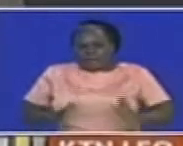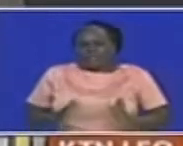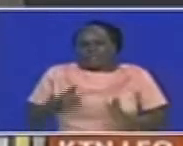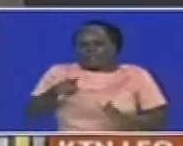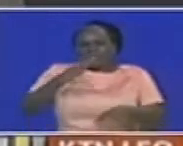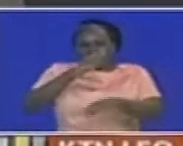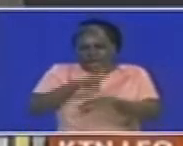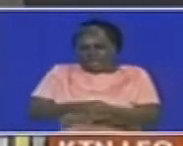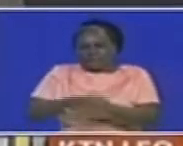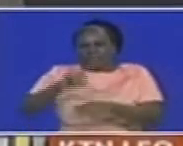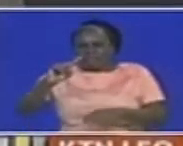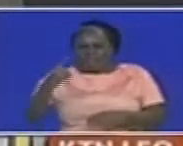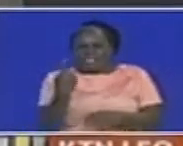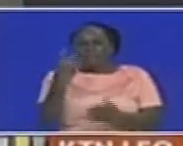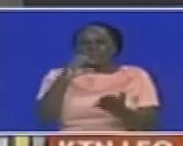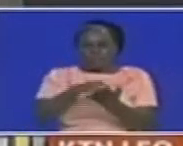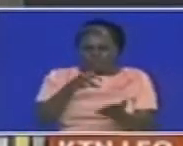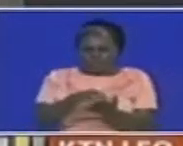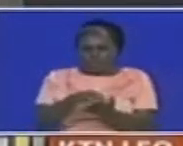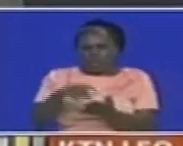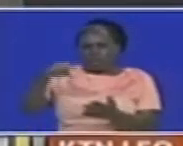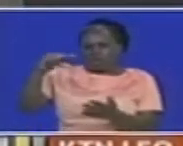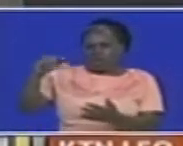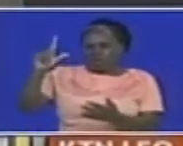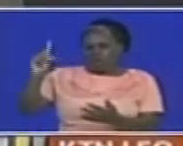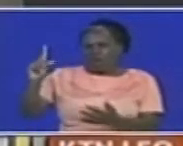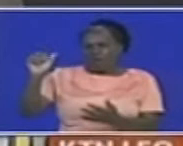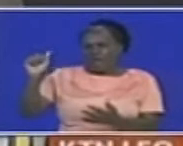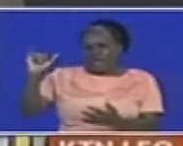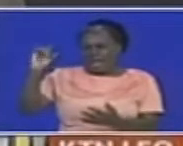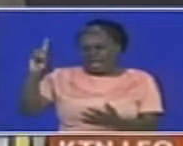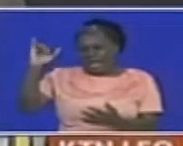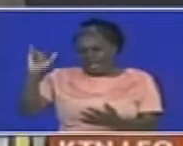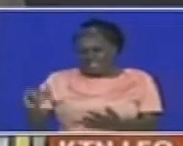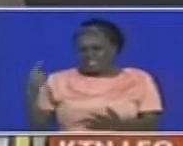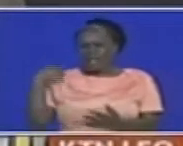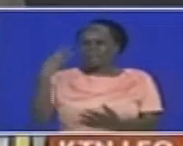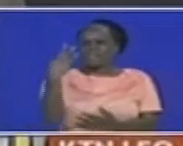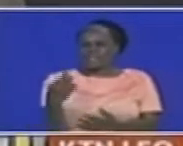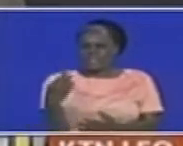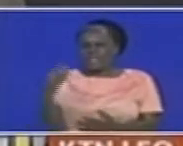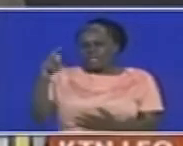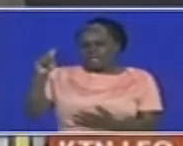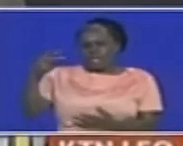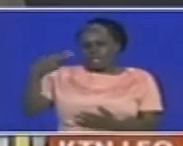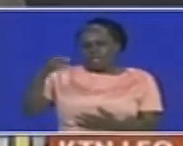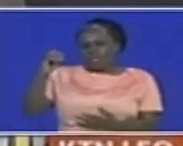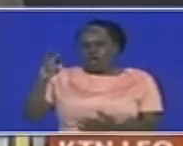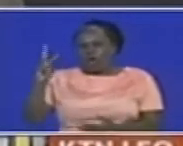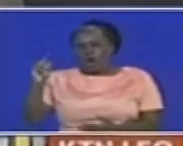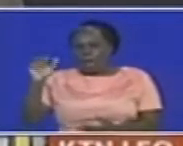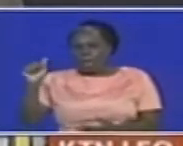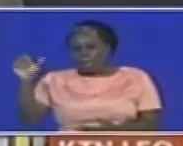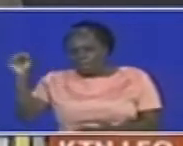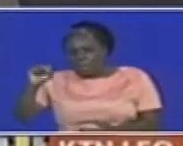alimaliza nafasi ya kwanza, huku Gladys Jebeta akimaliza katika nafasi ya tatu. Thomas Kiplagat alishinda shindano